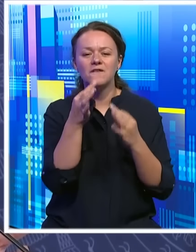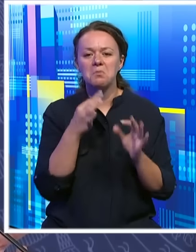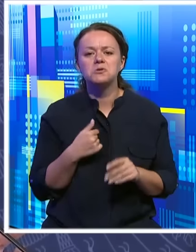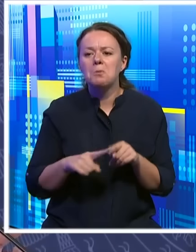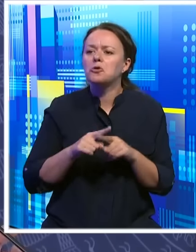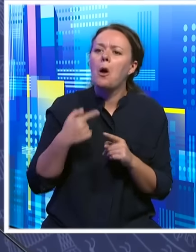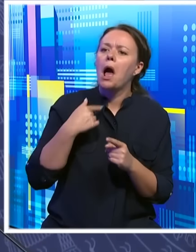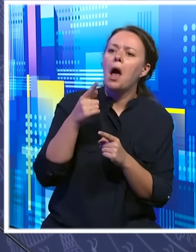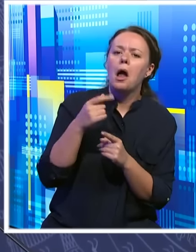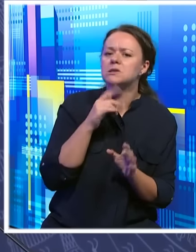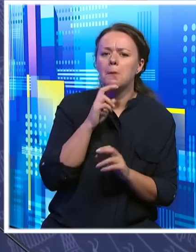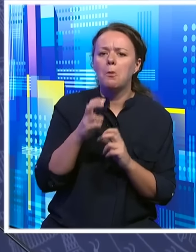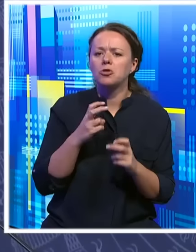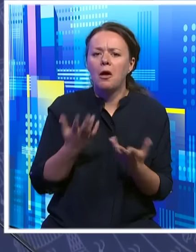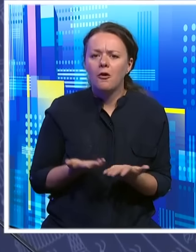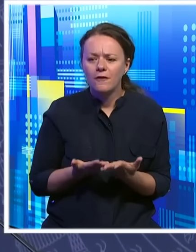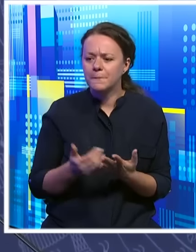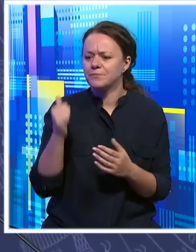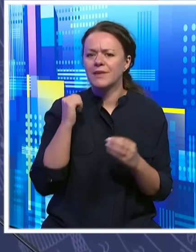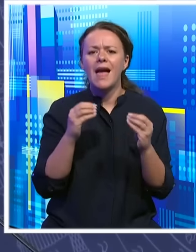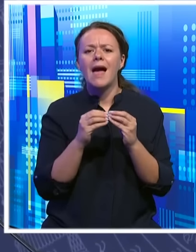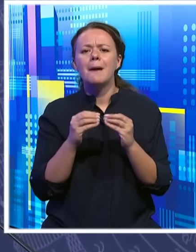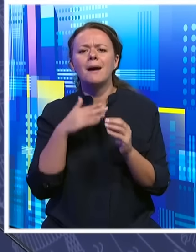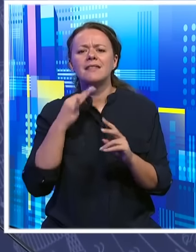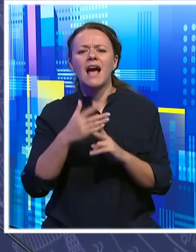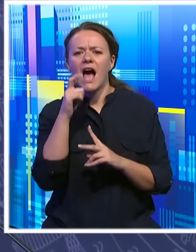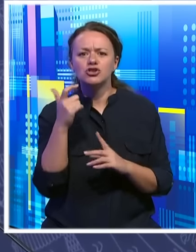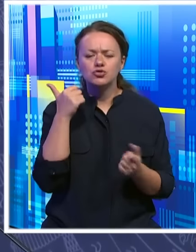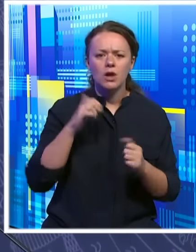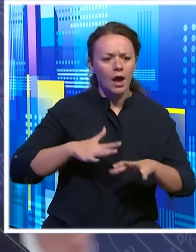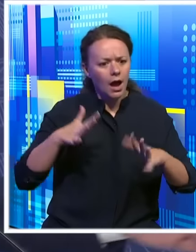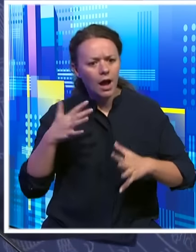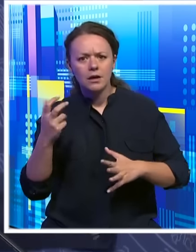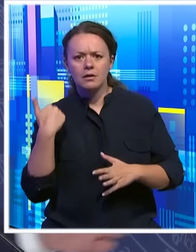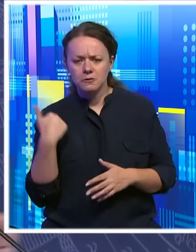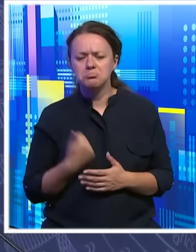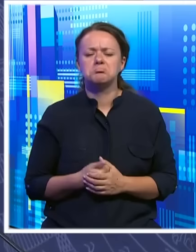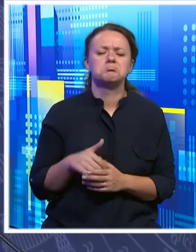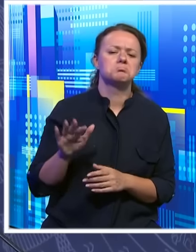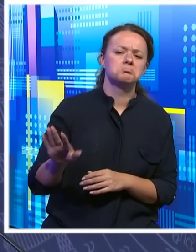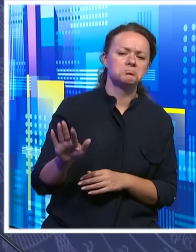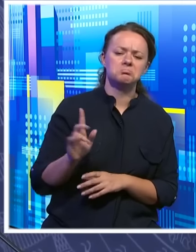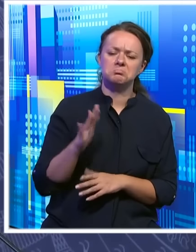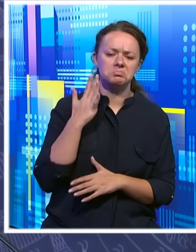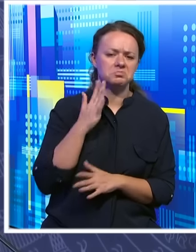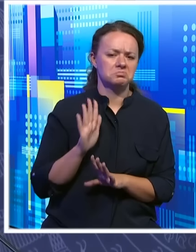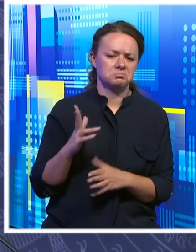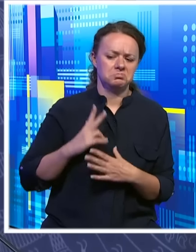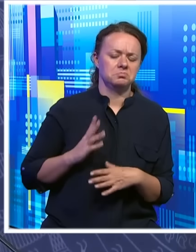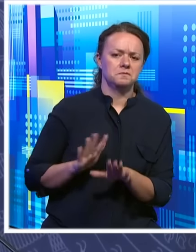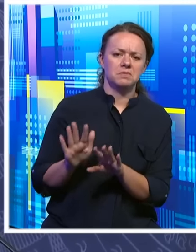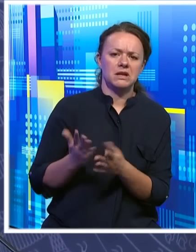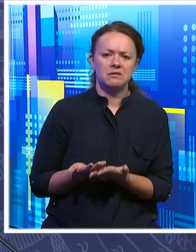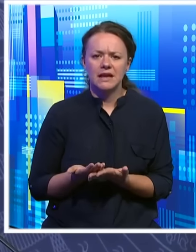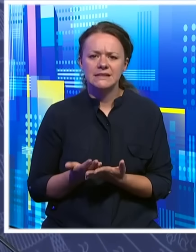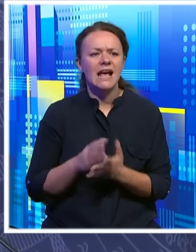reagovao. Juče Bata Gašić se uznemirio, ode izda saopštenje, zove mene. Onda, ne, smirite se. Ne morate